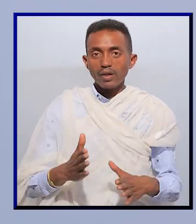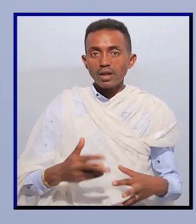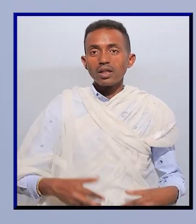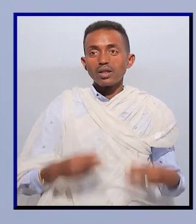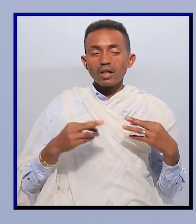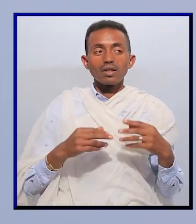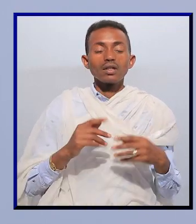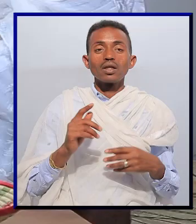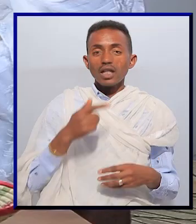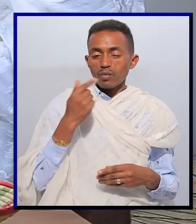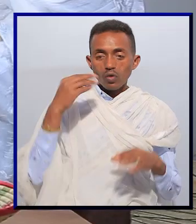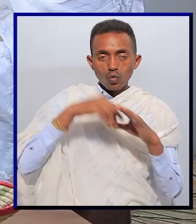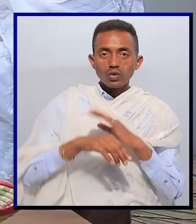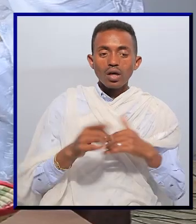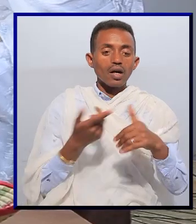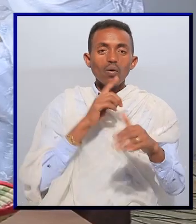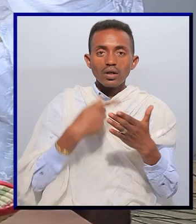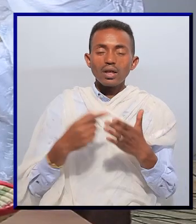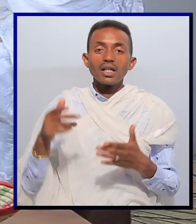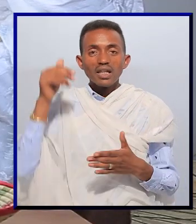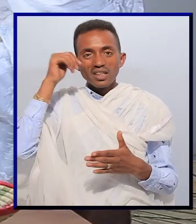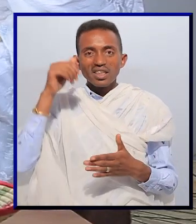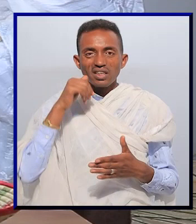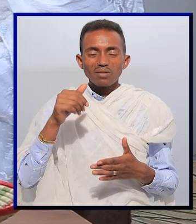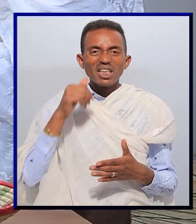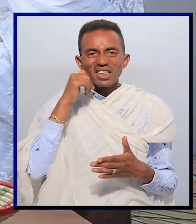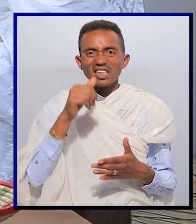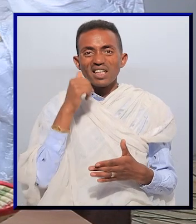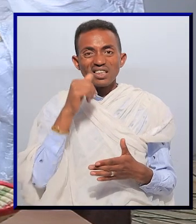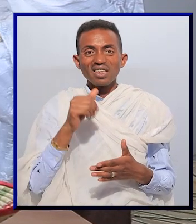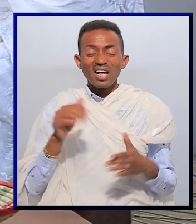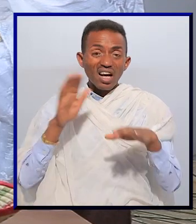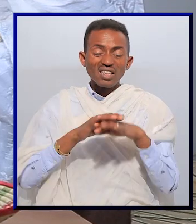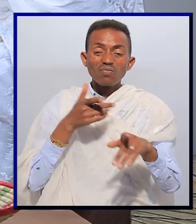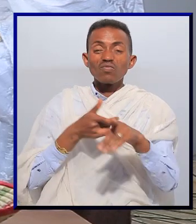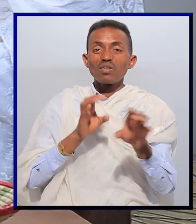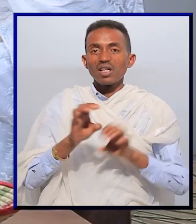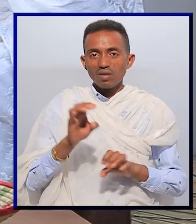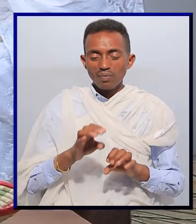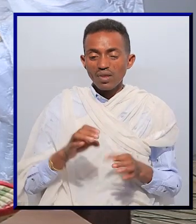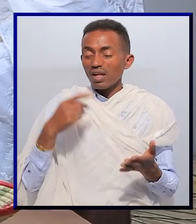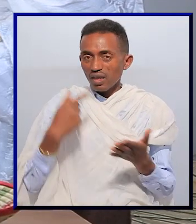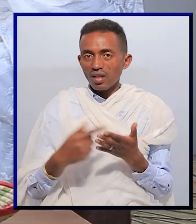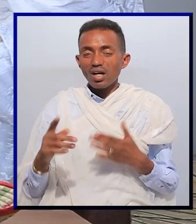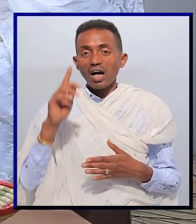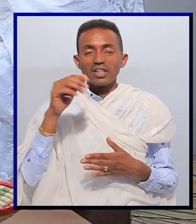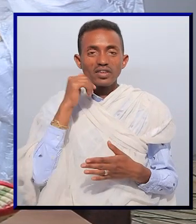ይሄ ሴት ከሴት የሚፈጸም ድርጊት ነው። ያው እንግዲህ አንድ ሴት ልጅ ከወንድ ልጅ